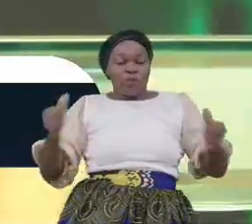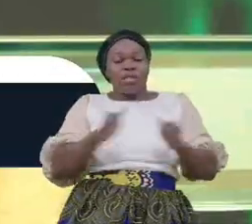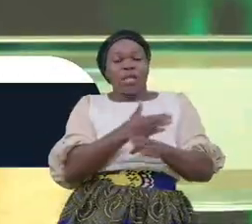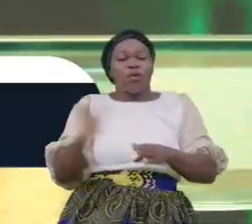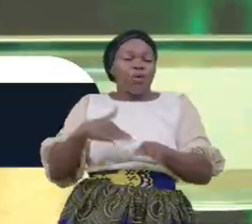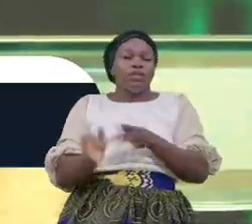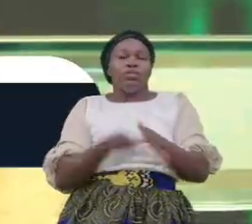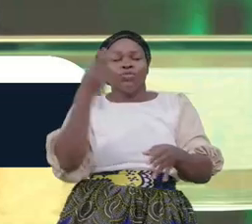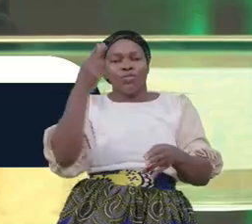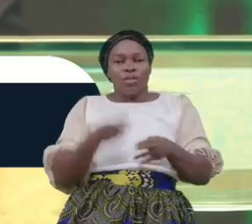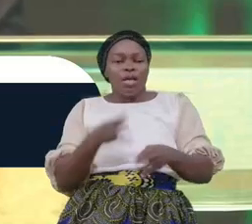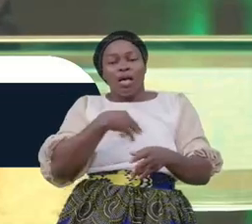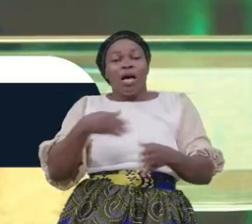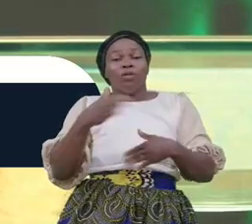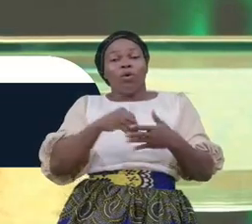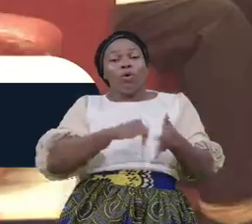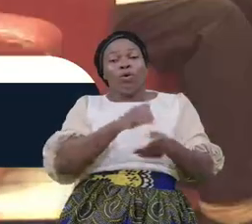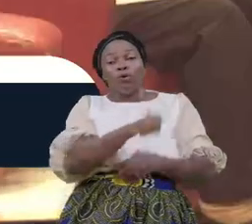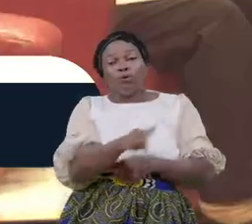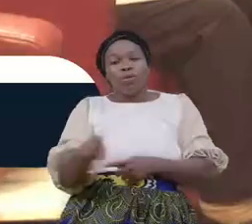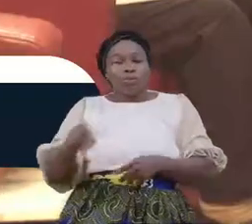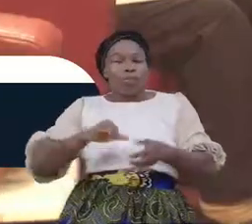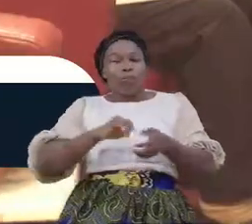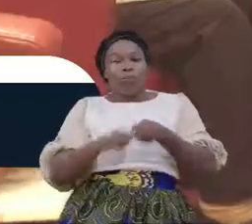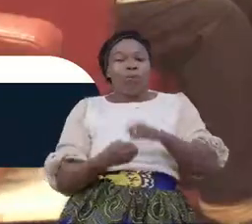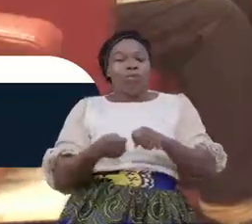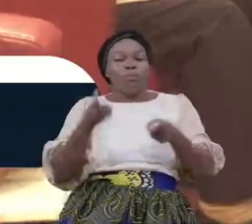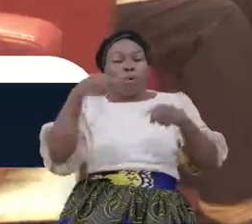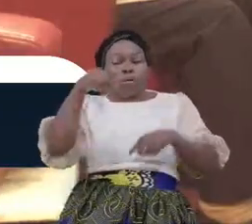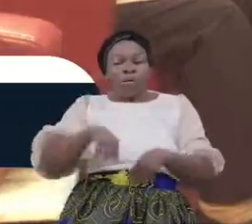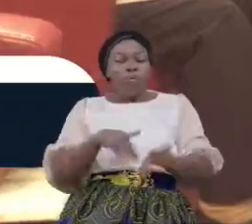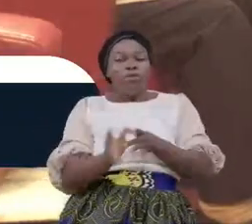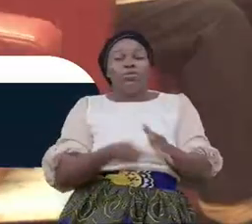tous les problèmes vont s'écouler ce soir au nom de Jésus-Christ.